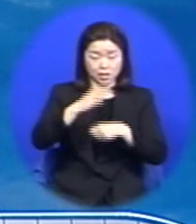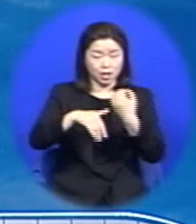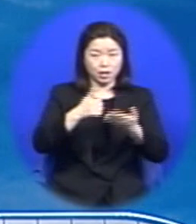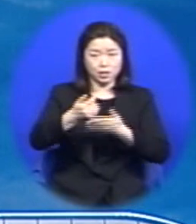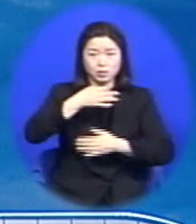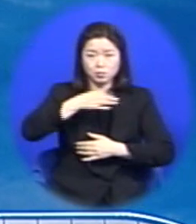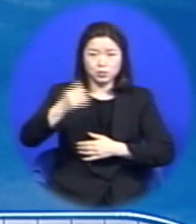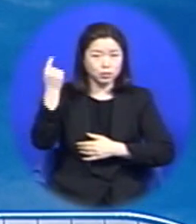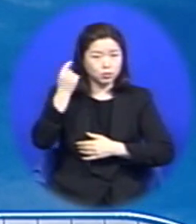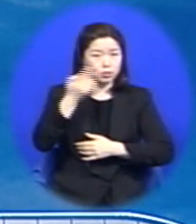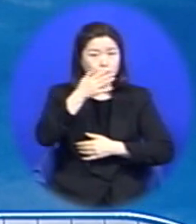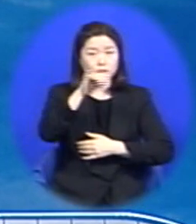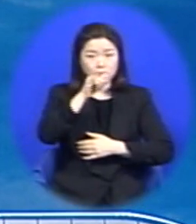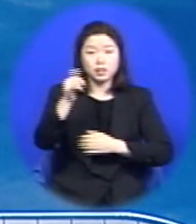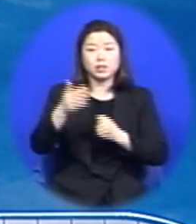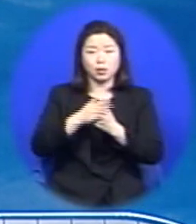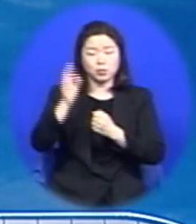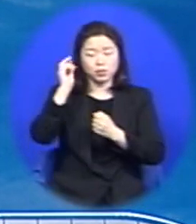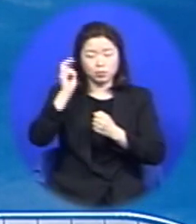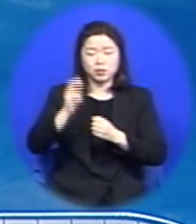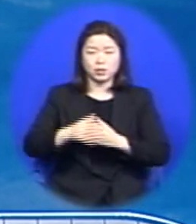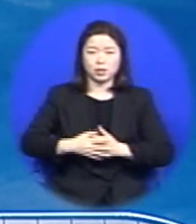하나님의 음성을 들을 수 있었으니까.